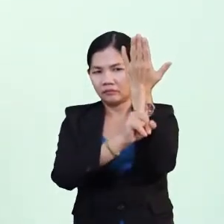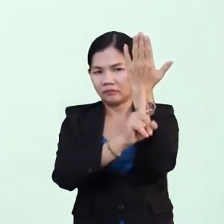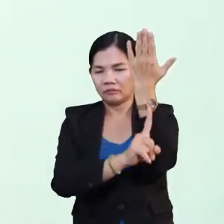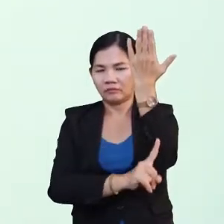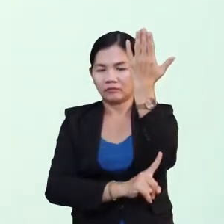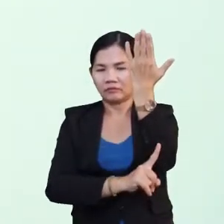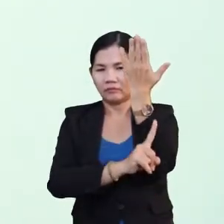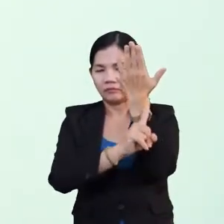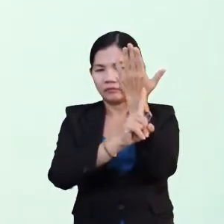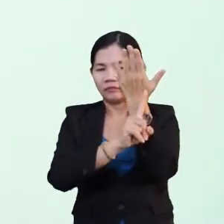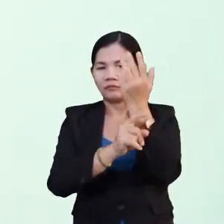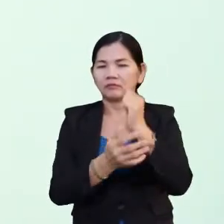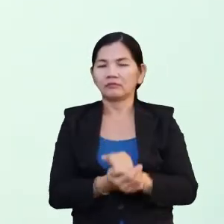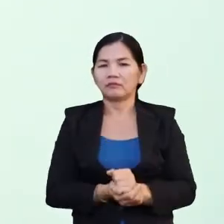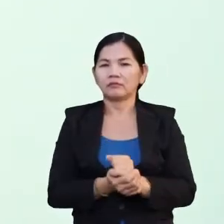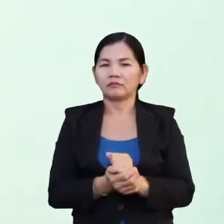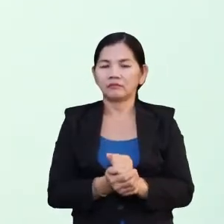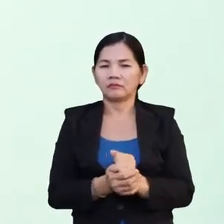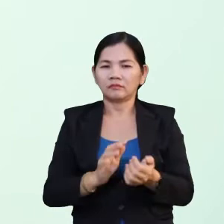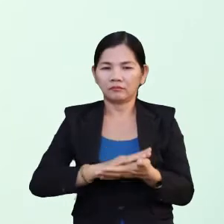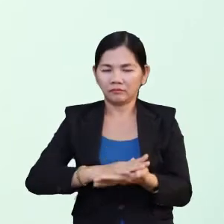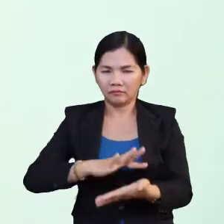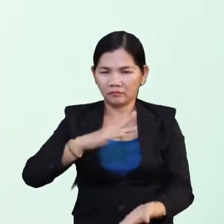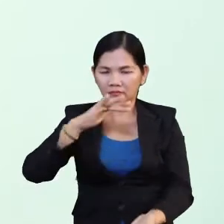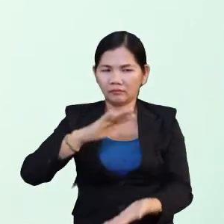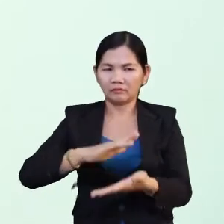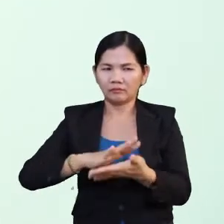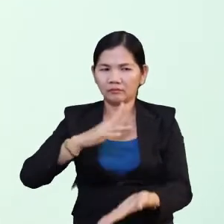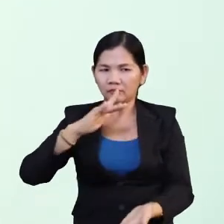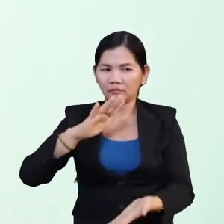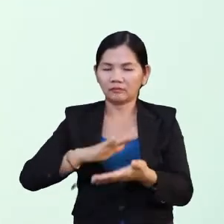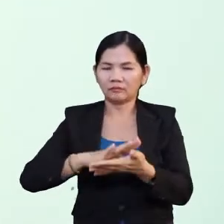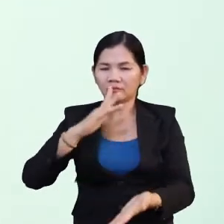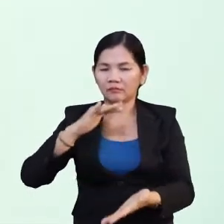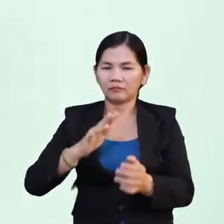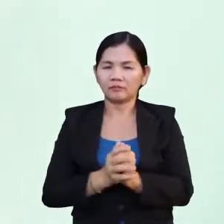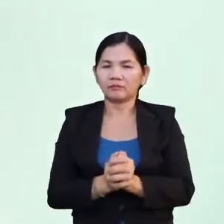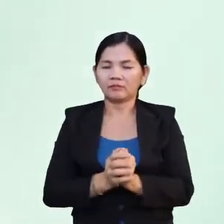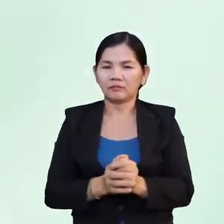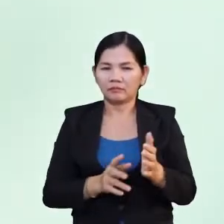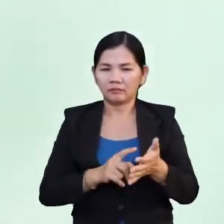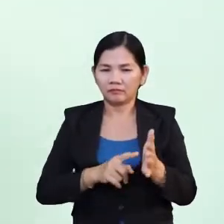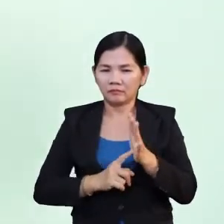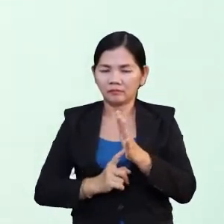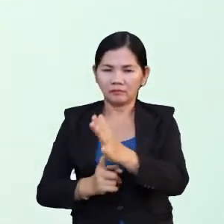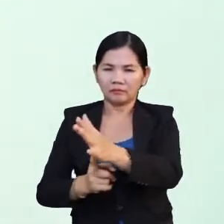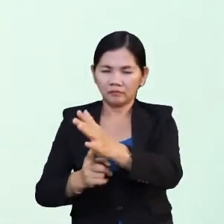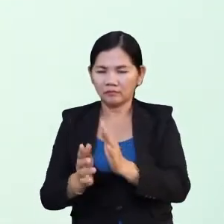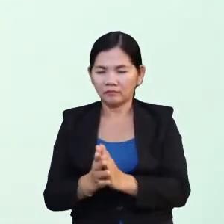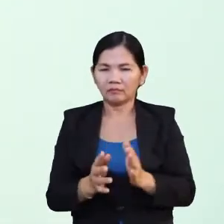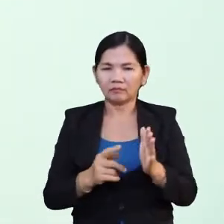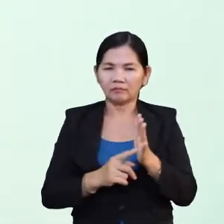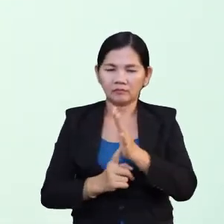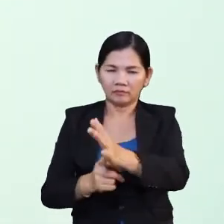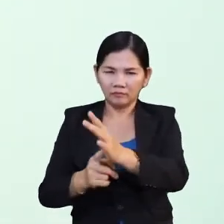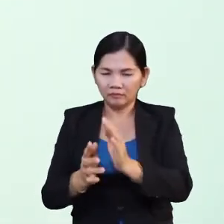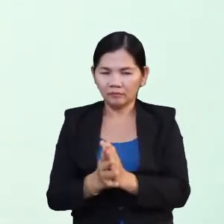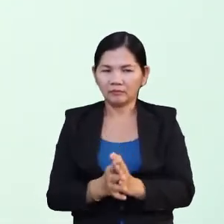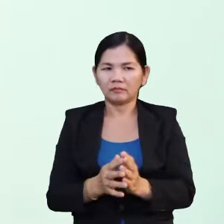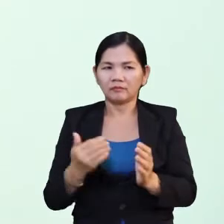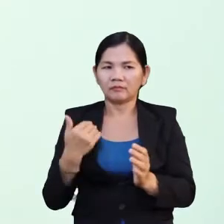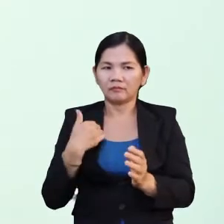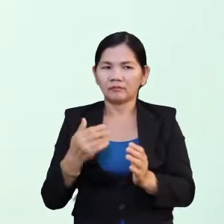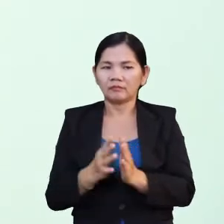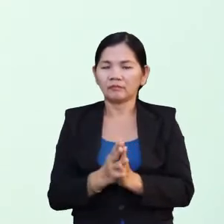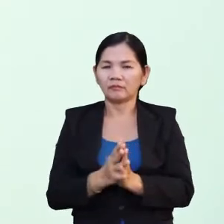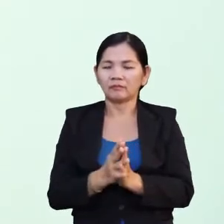ចាឃើញមានពណ៌ដែលអ្នកគ្រូបង្ហាញកូនមិញហ៎ពណ៌អីខ្លះកូននេះចង្អុលដៃអ្នកគ្រូកូនថាមើល